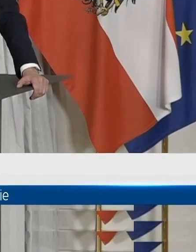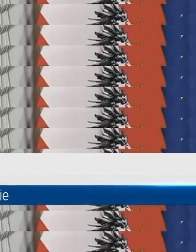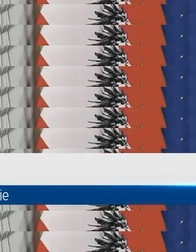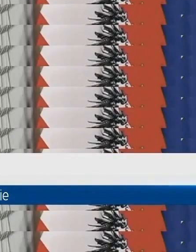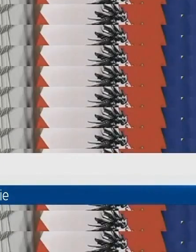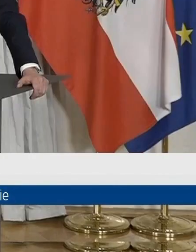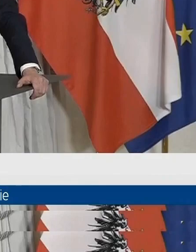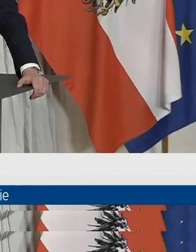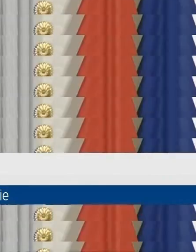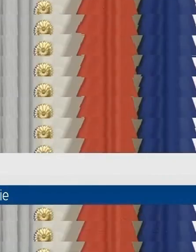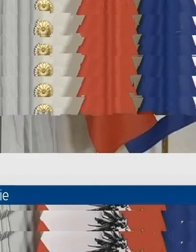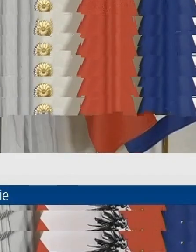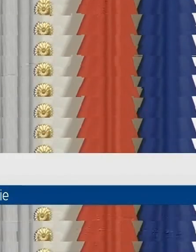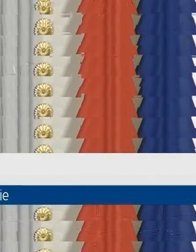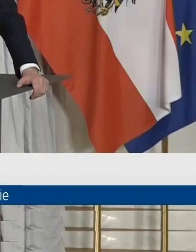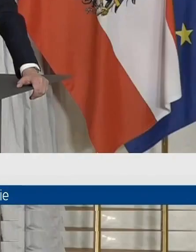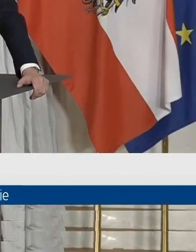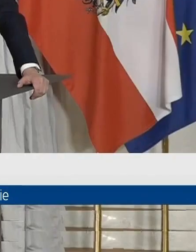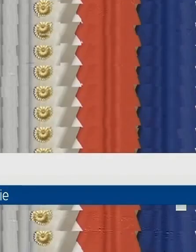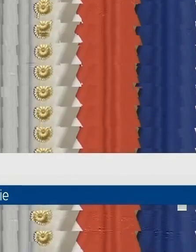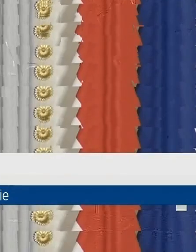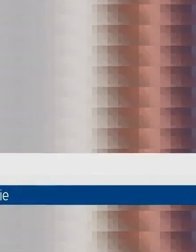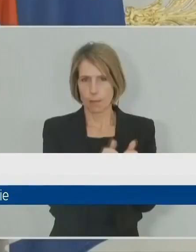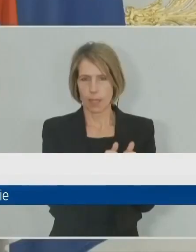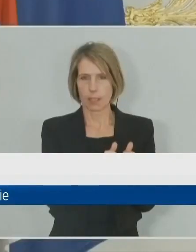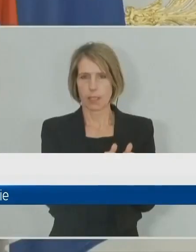dhe kemi nxjerrë mësimet tona nga to.